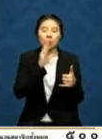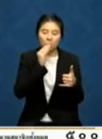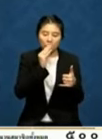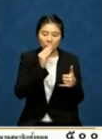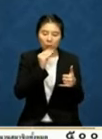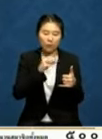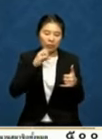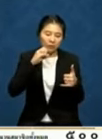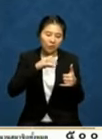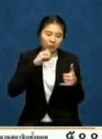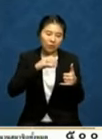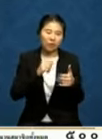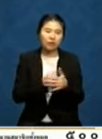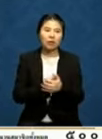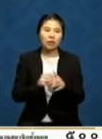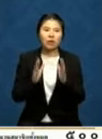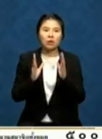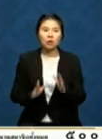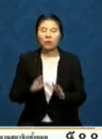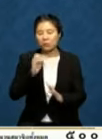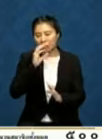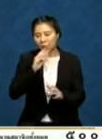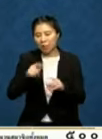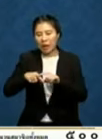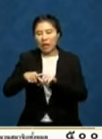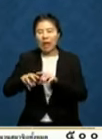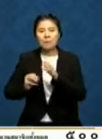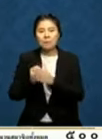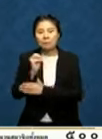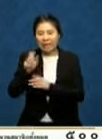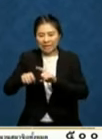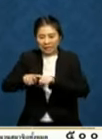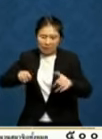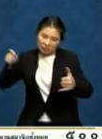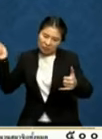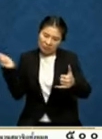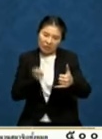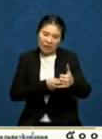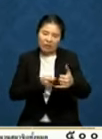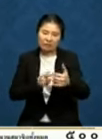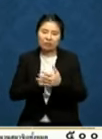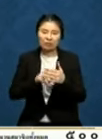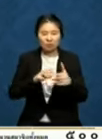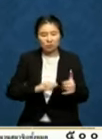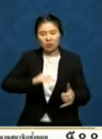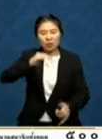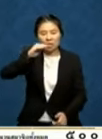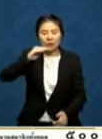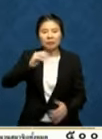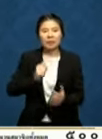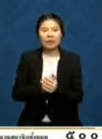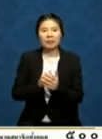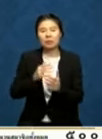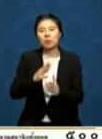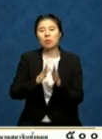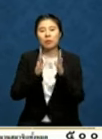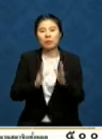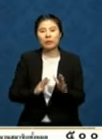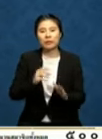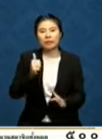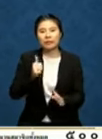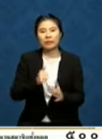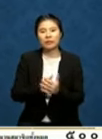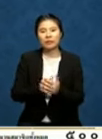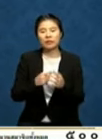จะบอกว่าไม้เรียวสร้างคนไม้เรียวสร้างรัฐมนตรีแต่ดิฉันก็มีข้อคำถามกับค่ะว่าจะมี